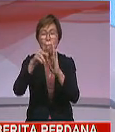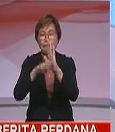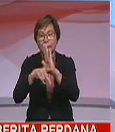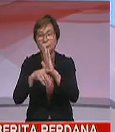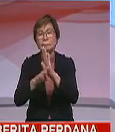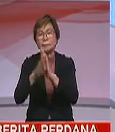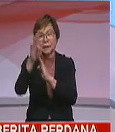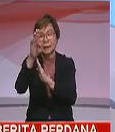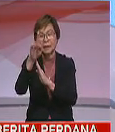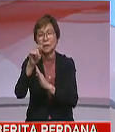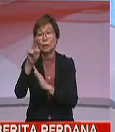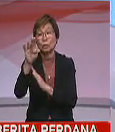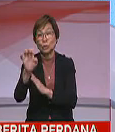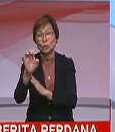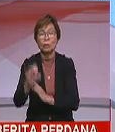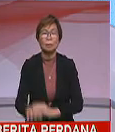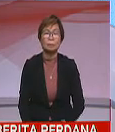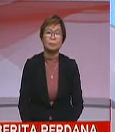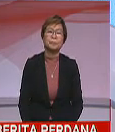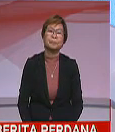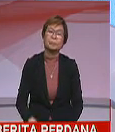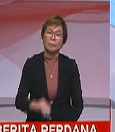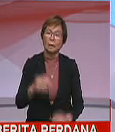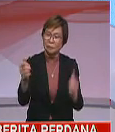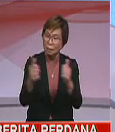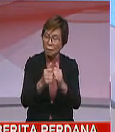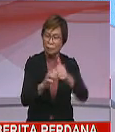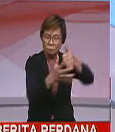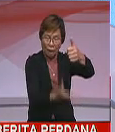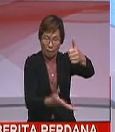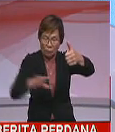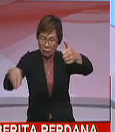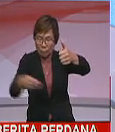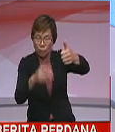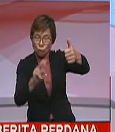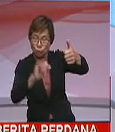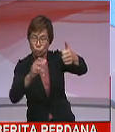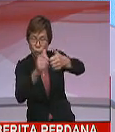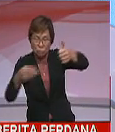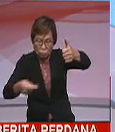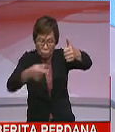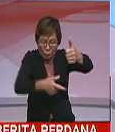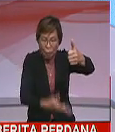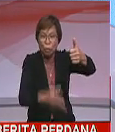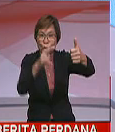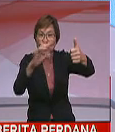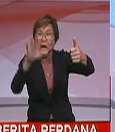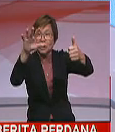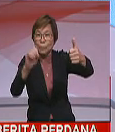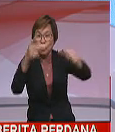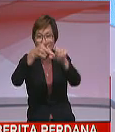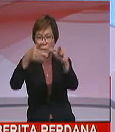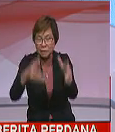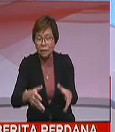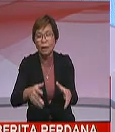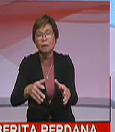dan koperasi Datuk Sri dokter Won Junaedi tuanku Java berkata dengan danau tambahan 20juta Ringgit seramai 250